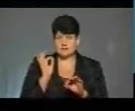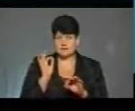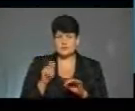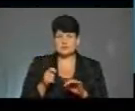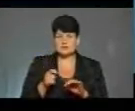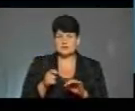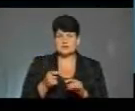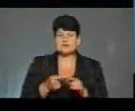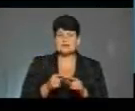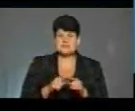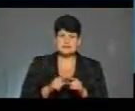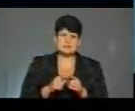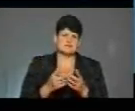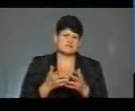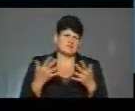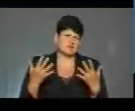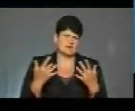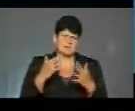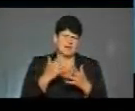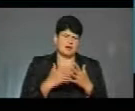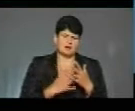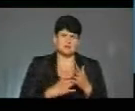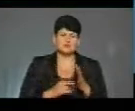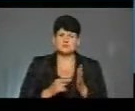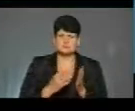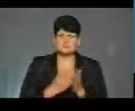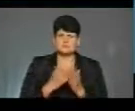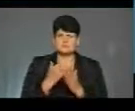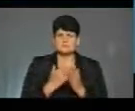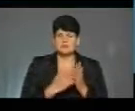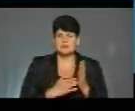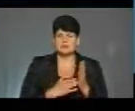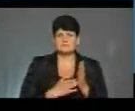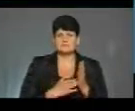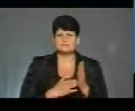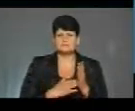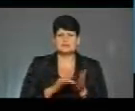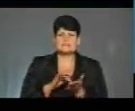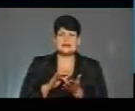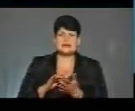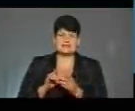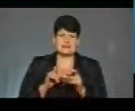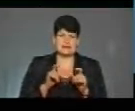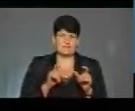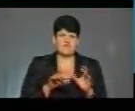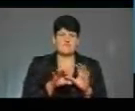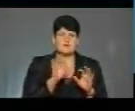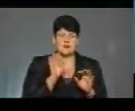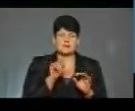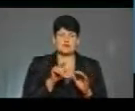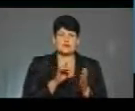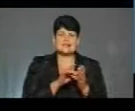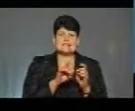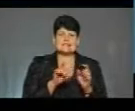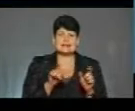ключів. Це досить великий перелік, тут випадає перелік цих центрів. Відповідно, вибираємо той центр, який